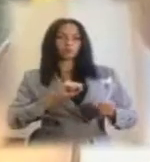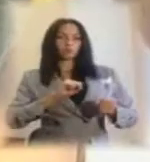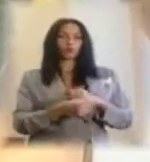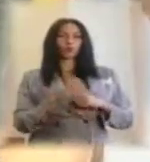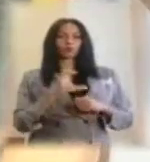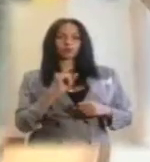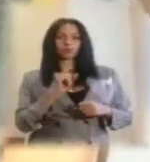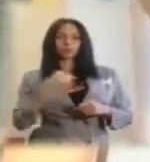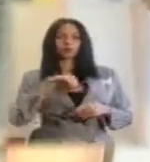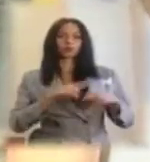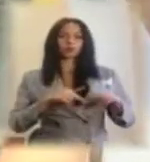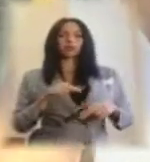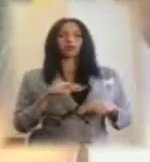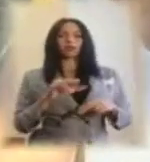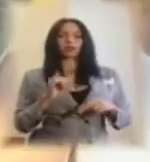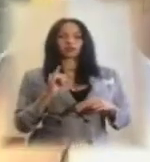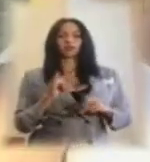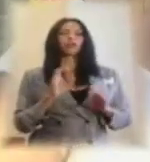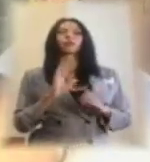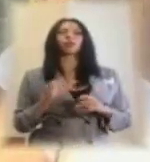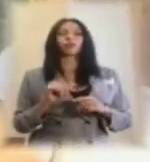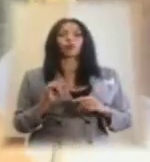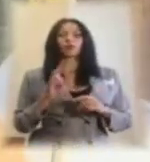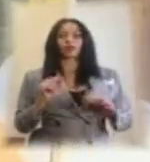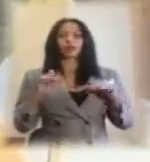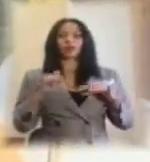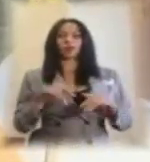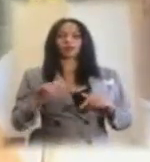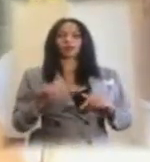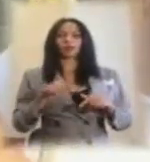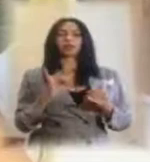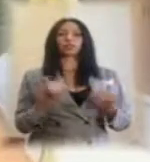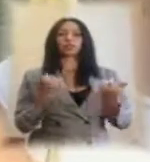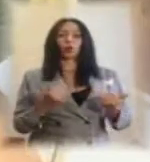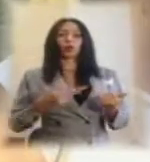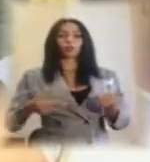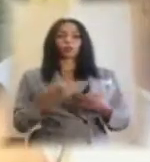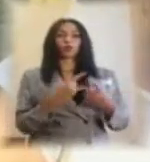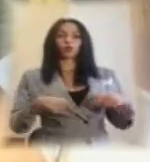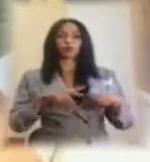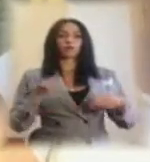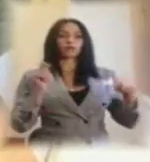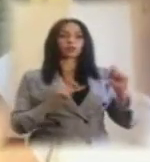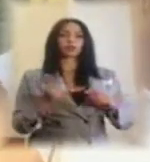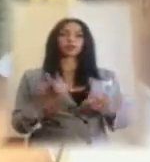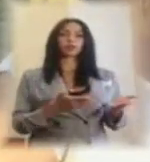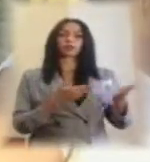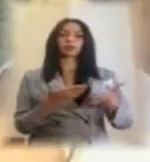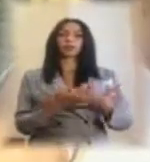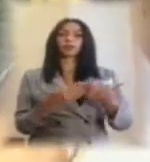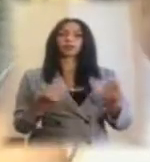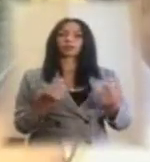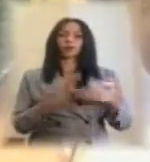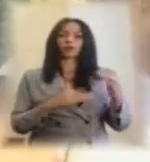повсякденному житті, а не тільки на окремому заході. І сьогодні ми організували фестиваль, де запросили різних фахівців, які допоможуть